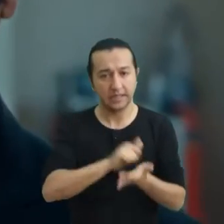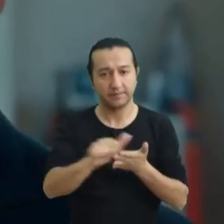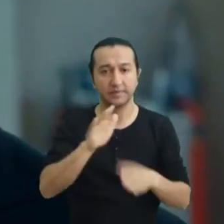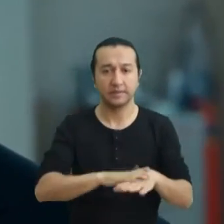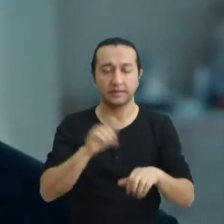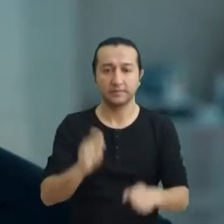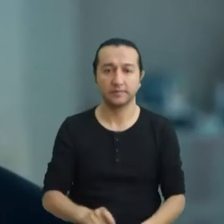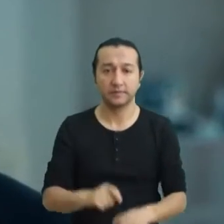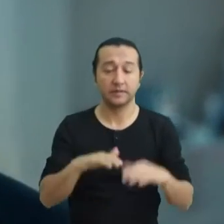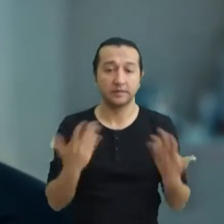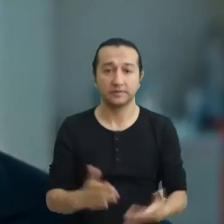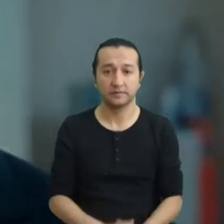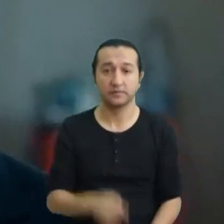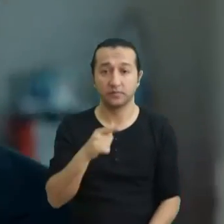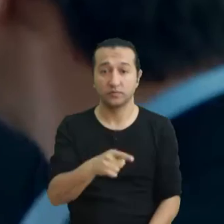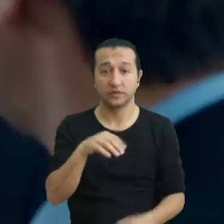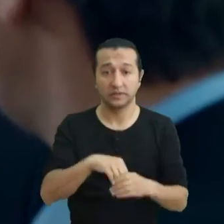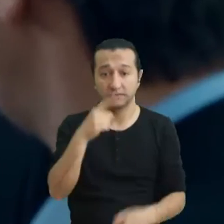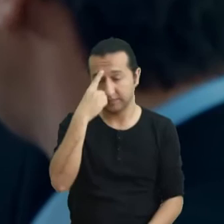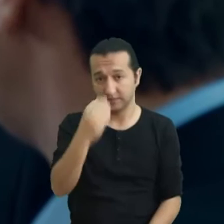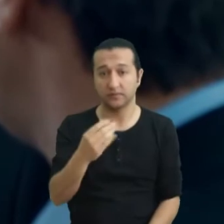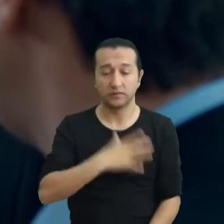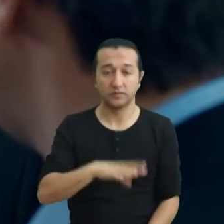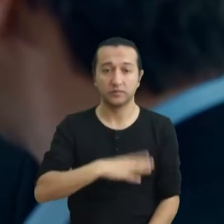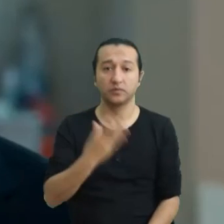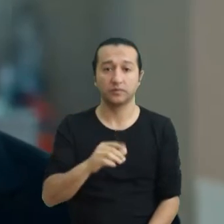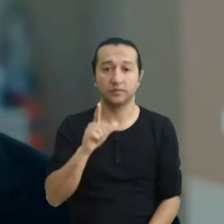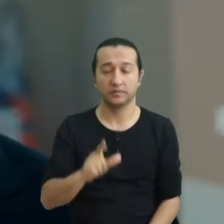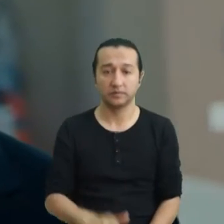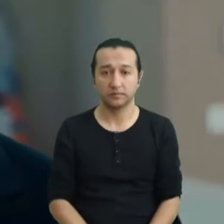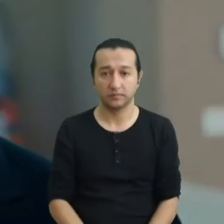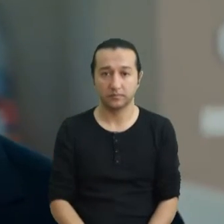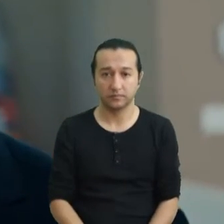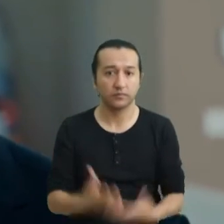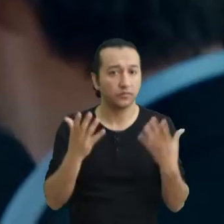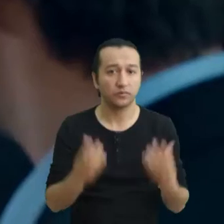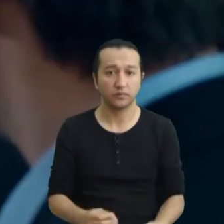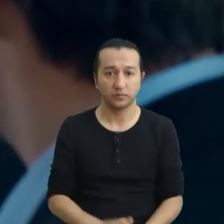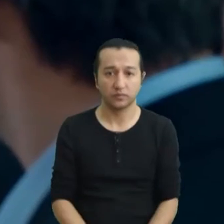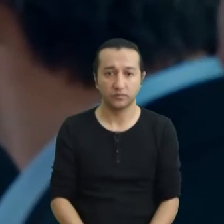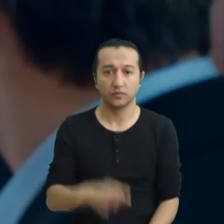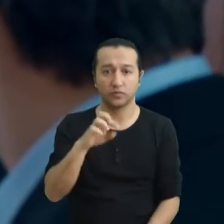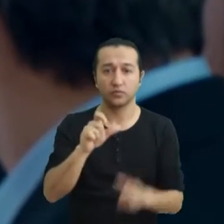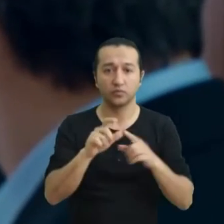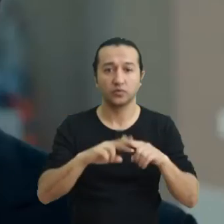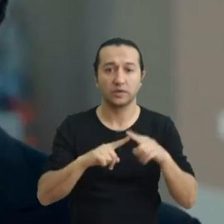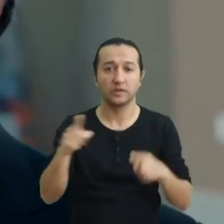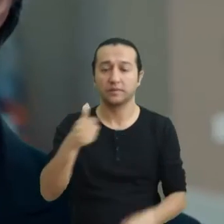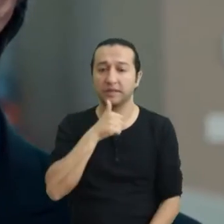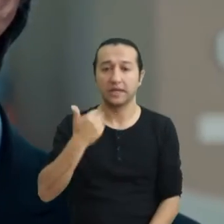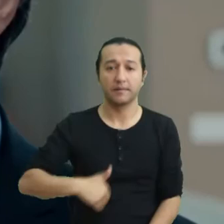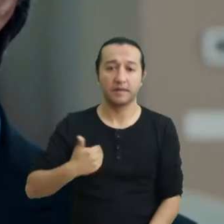alındı. Ancak bu arada size bir bilgi daha aktarmam gerekiyor. Ne oldu? Pusat bir ameliyat